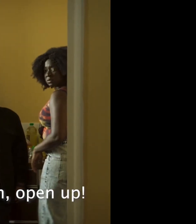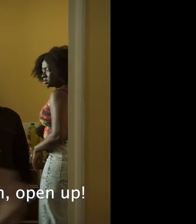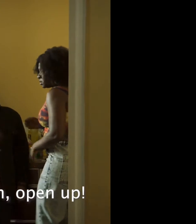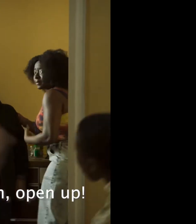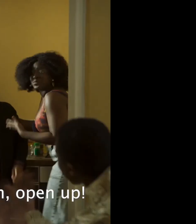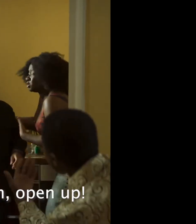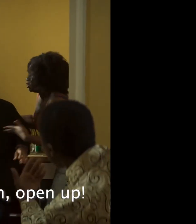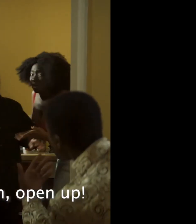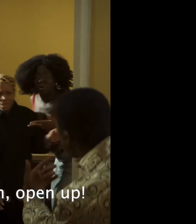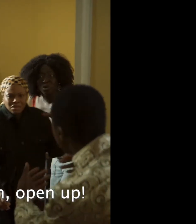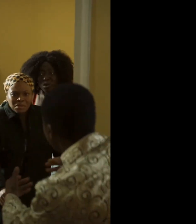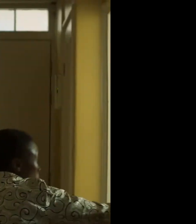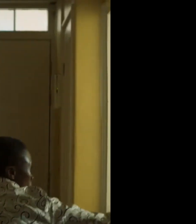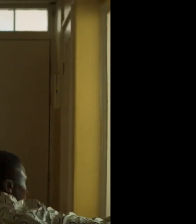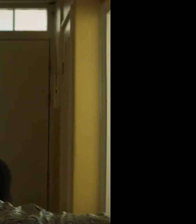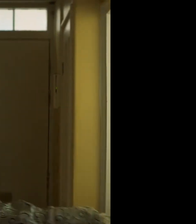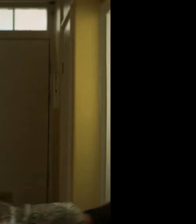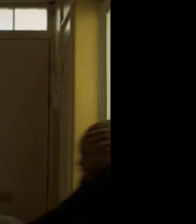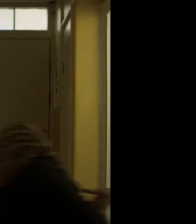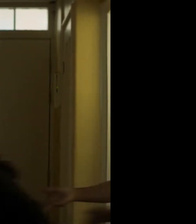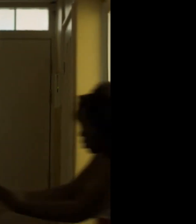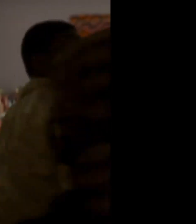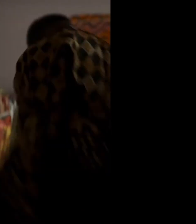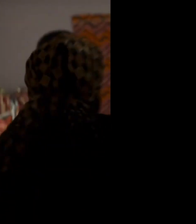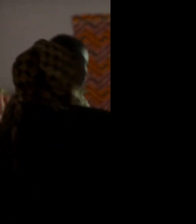Vibration, open up.